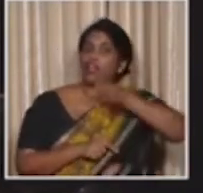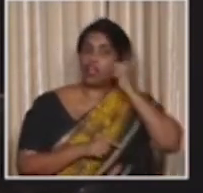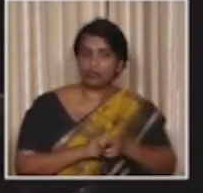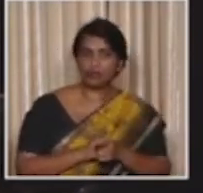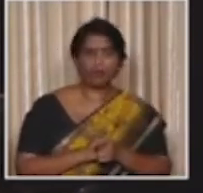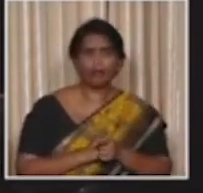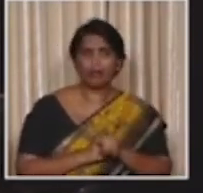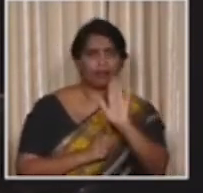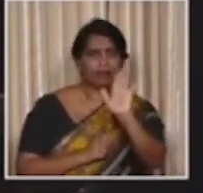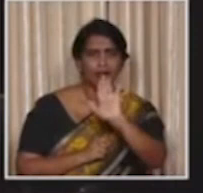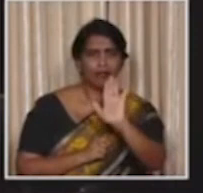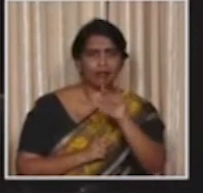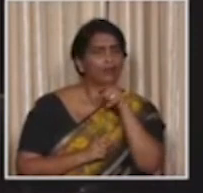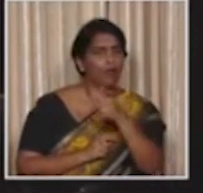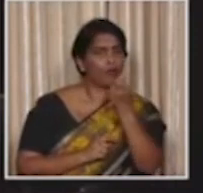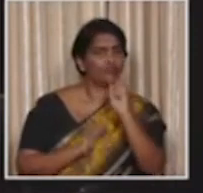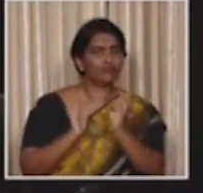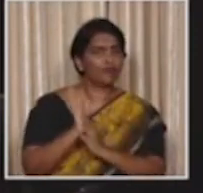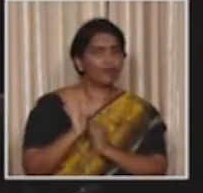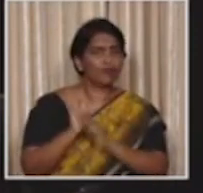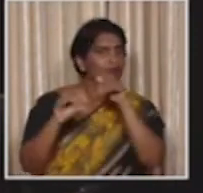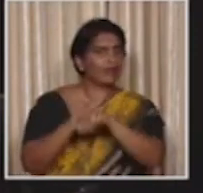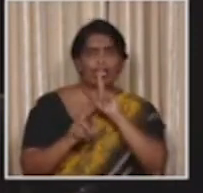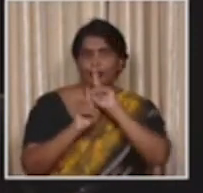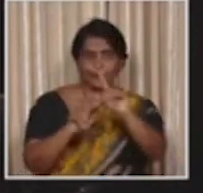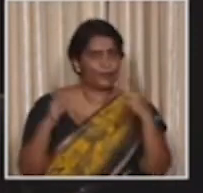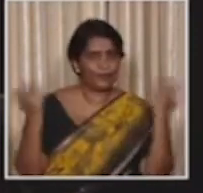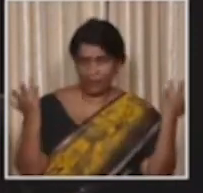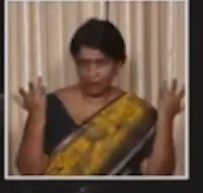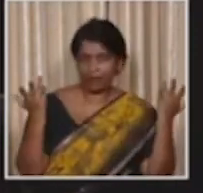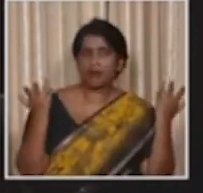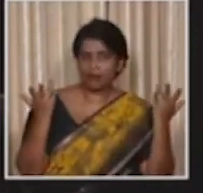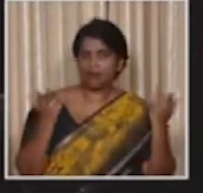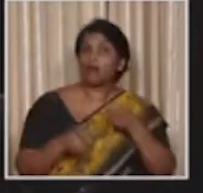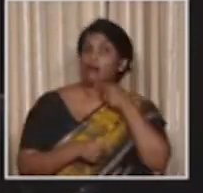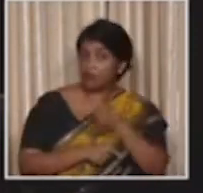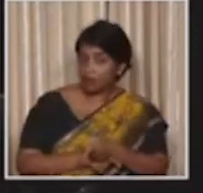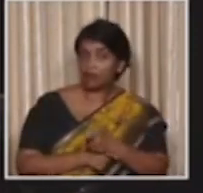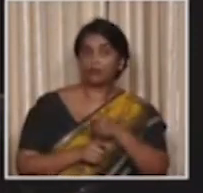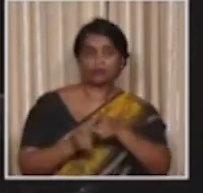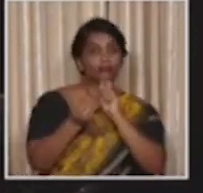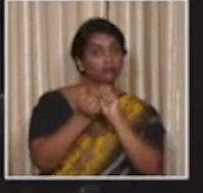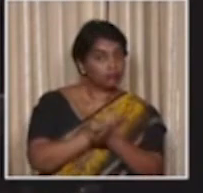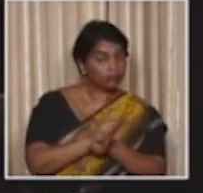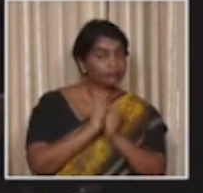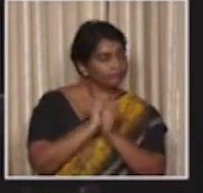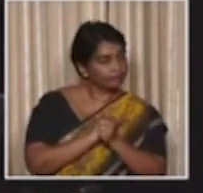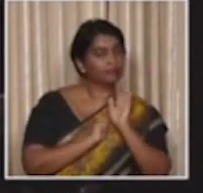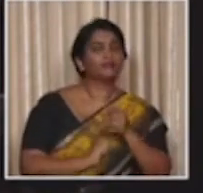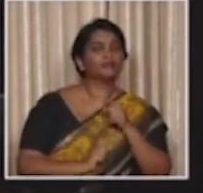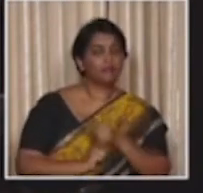කරයි. එහෙම එකක් මේ මුදල් කාර්ක සභාවේ ආවේ නැහැ. එහෙනම් ඒක මේකේ සංශෝධනයක් අඩුමතරමේ